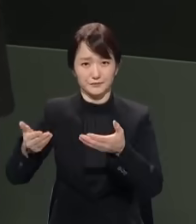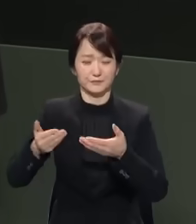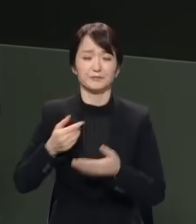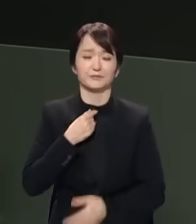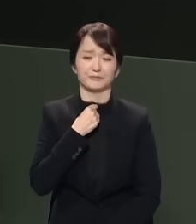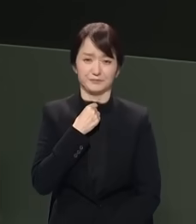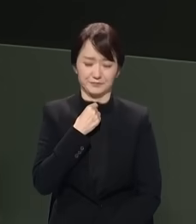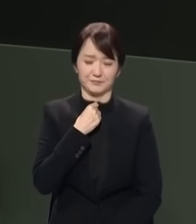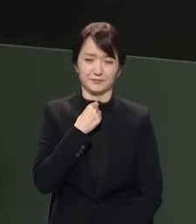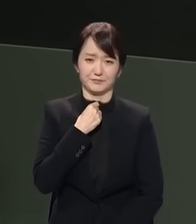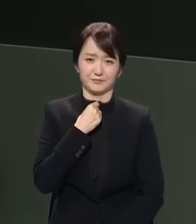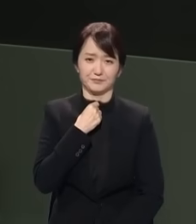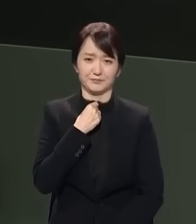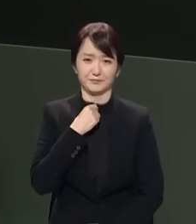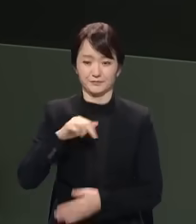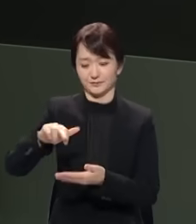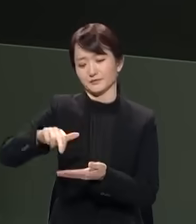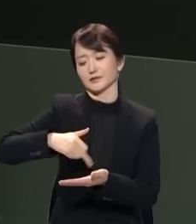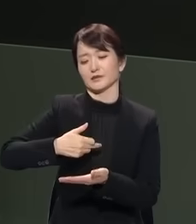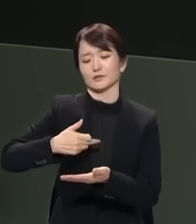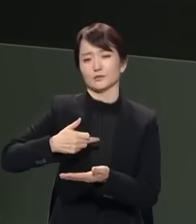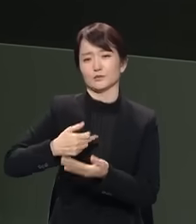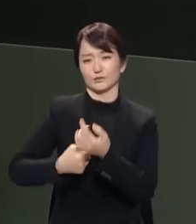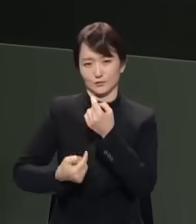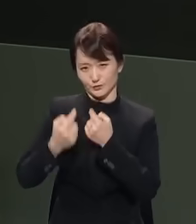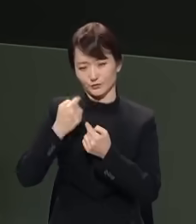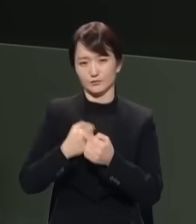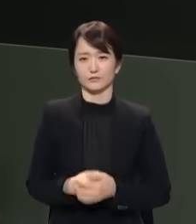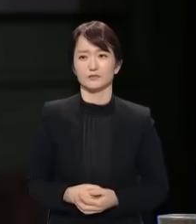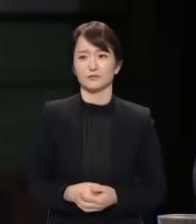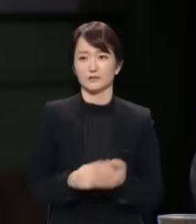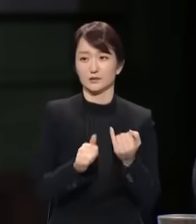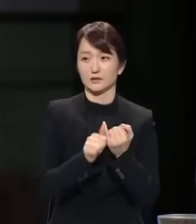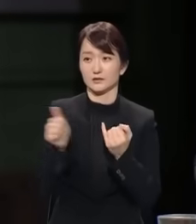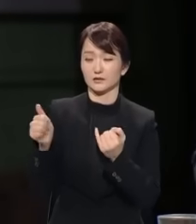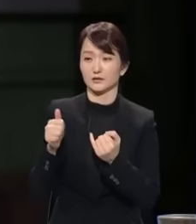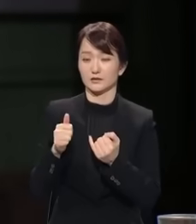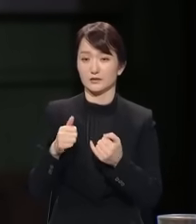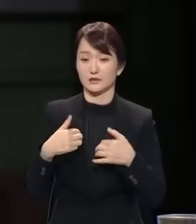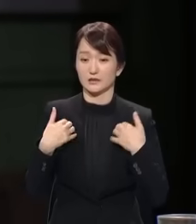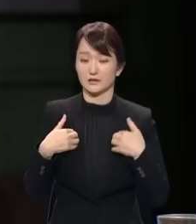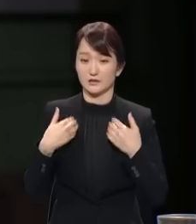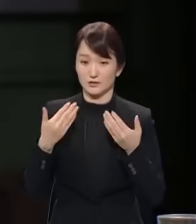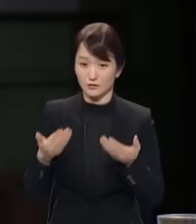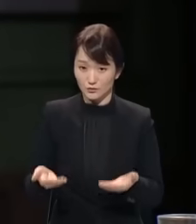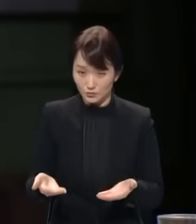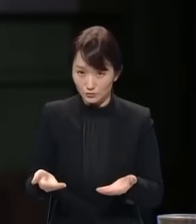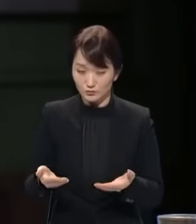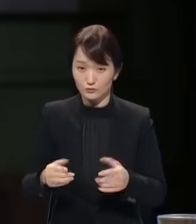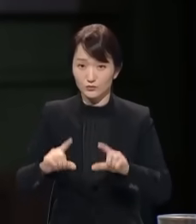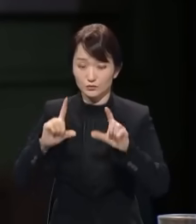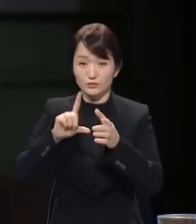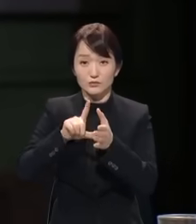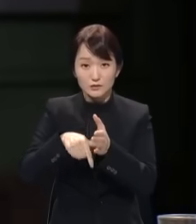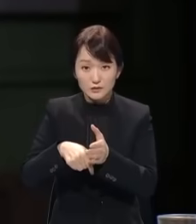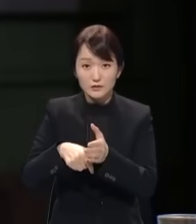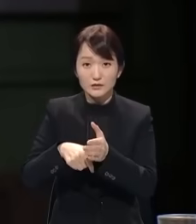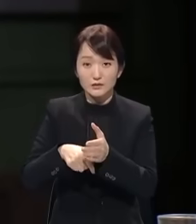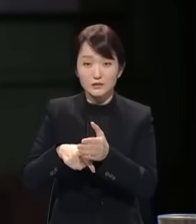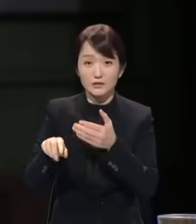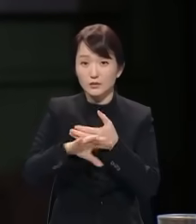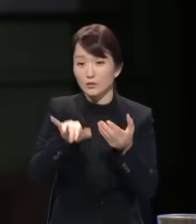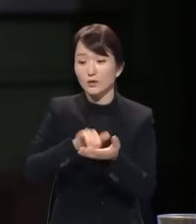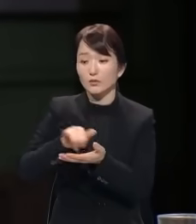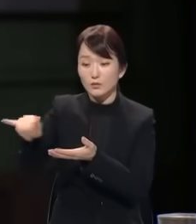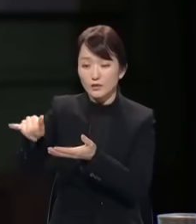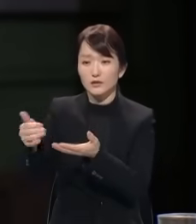싶으시다면서 카톡 제보를 주셨어요. 네, 그 남편이 설 연휴를 끼고 해외 출장을 가게 됐는데 혼자서라도 오라는 시가 탓에